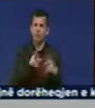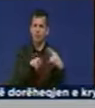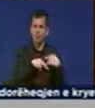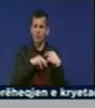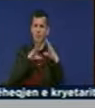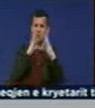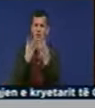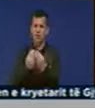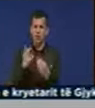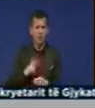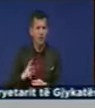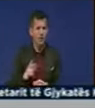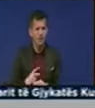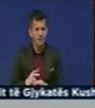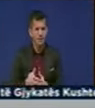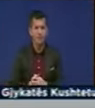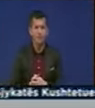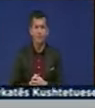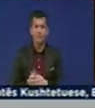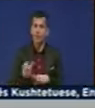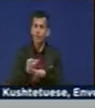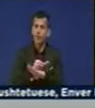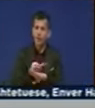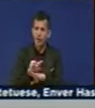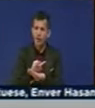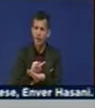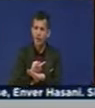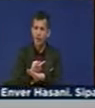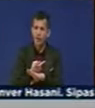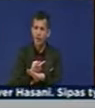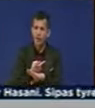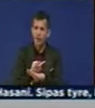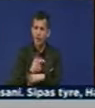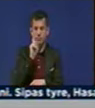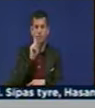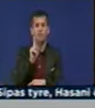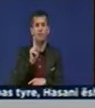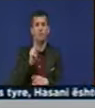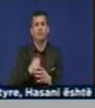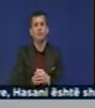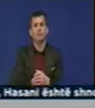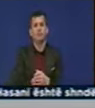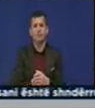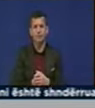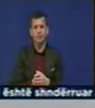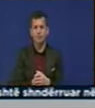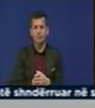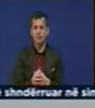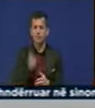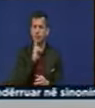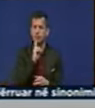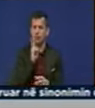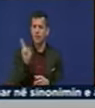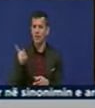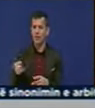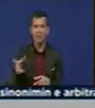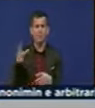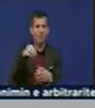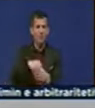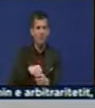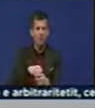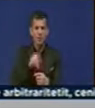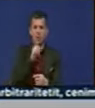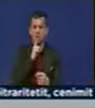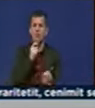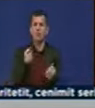obligimeve qytetare, shtetërore dhe kombëtare, por mungon përfshirje e tyre në vendet